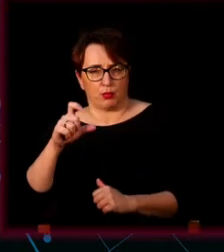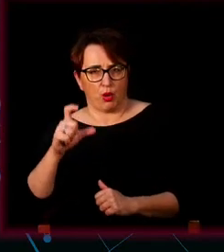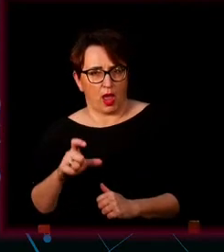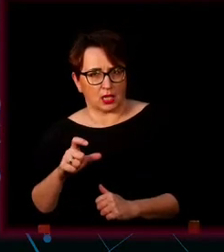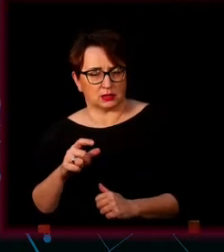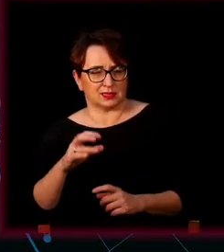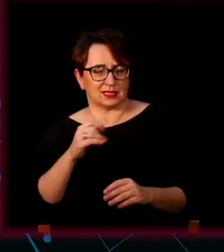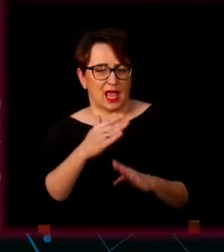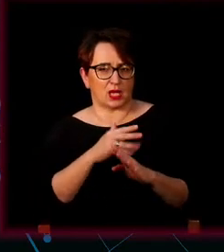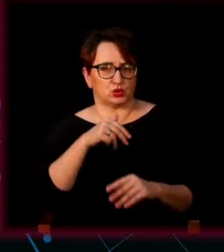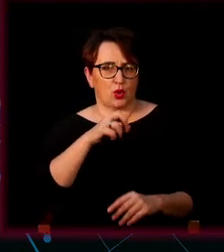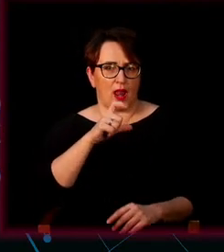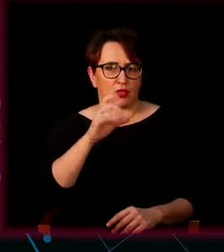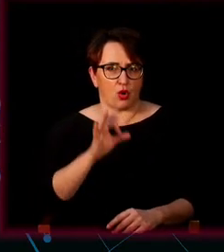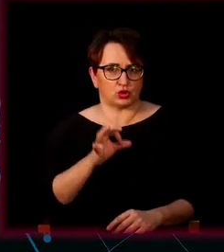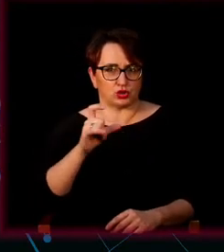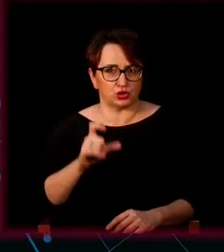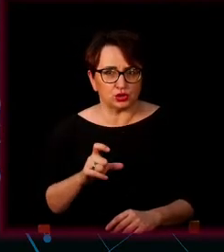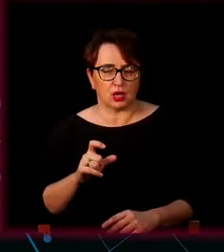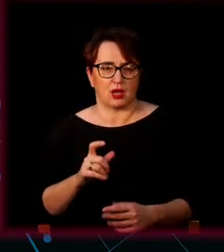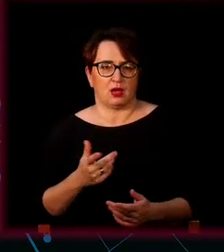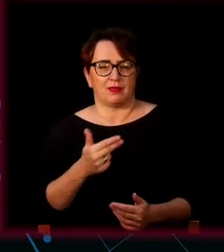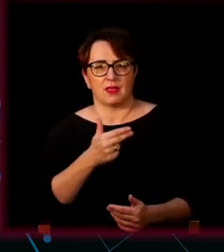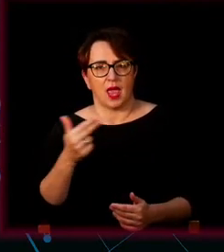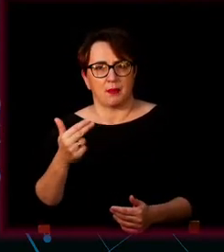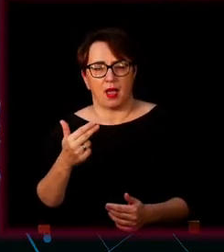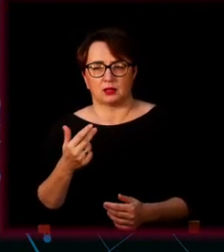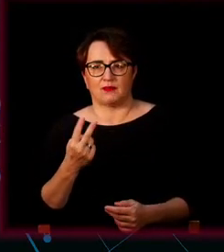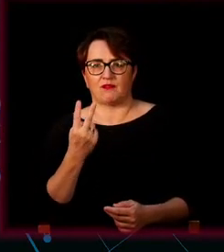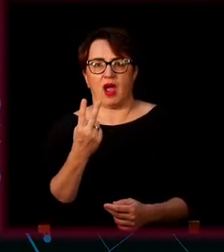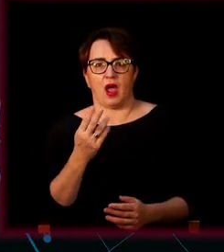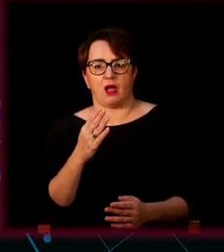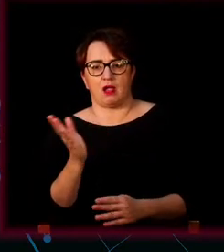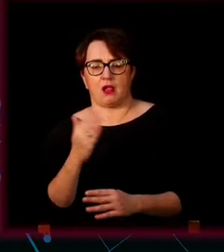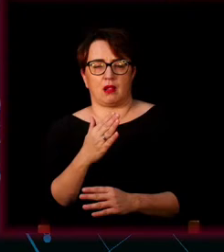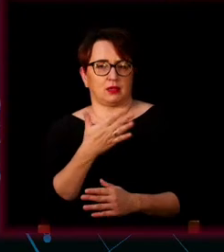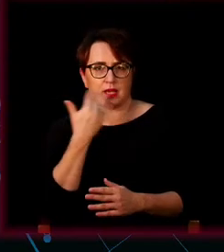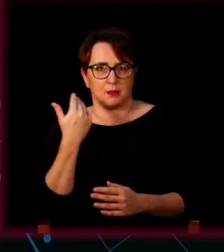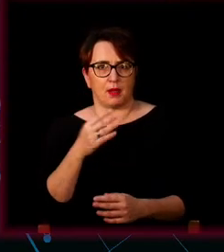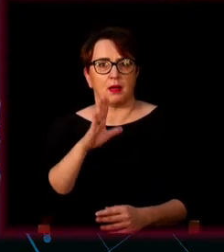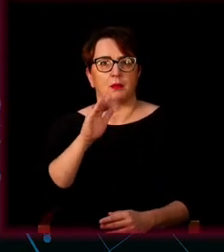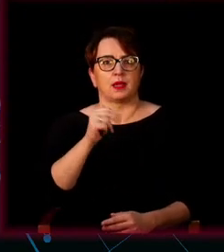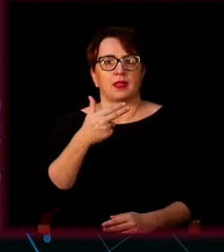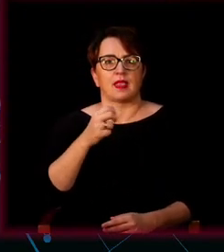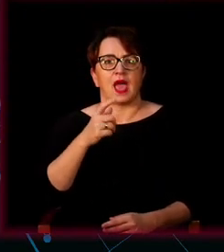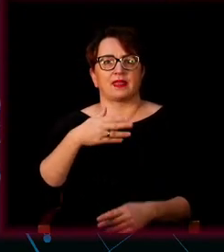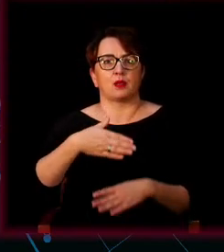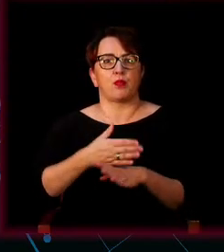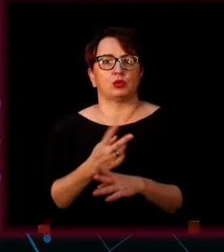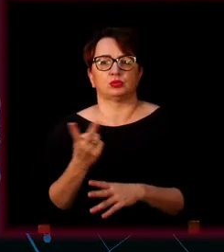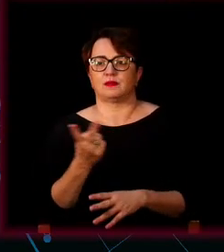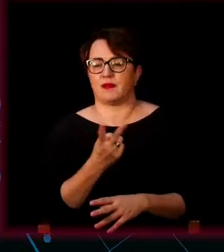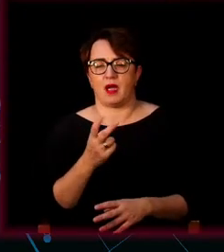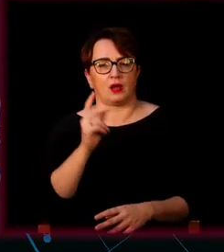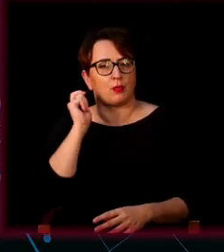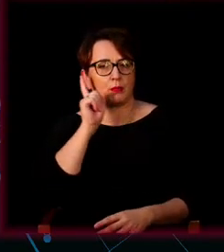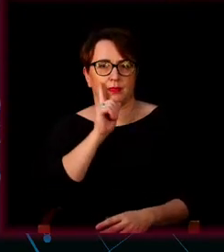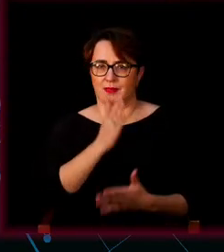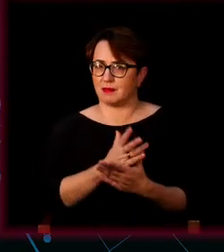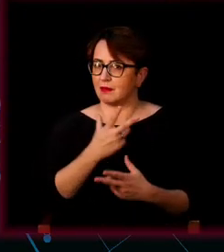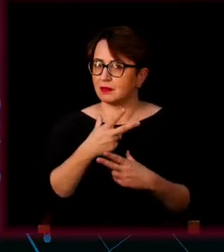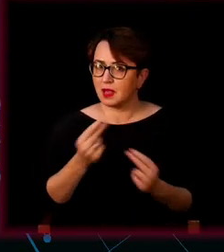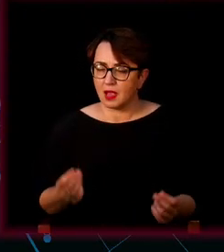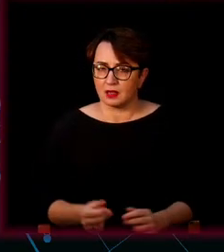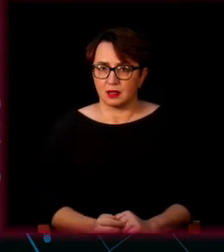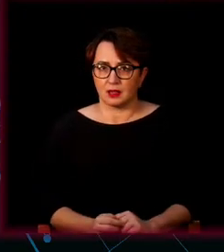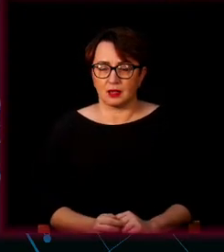i seksualności, na temat wyjścia czy podważenia takiego dominującego dyskursu o binarnym podziale na dwie płcie